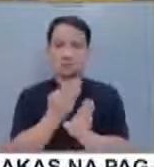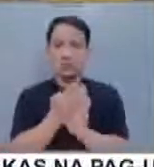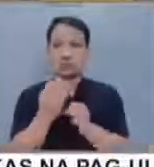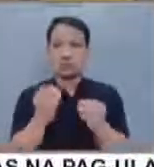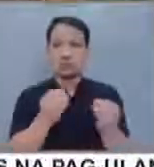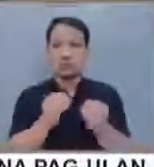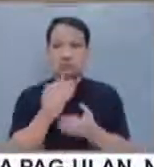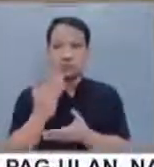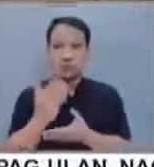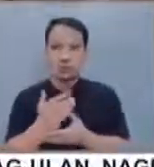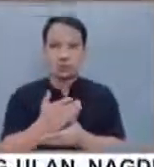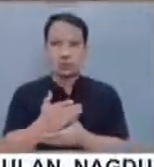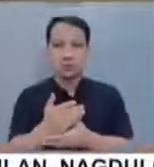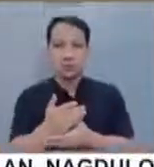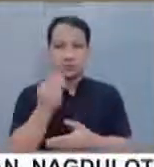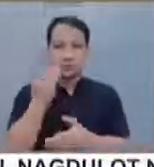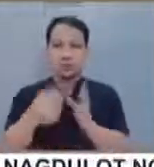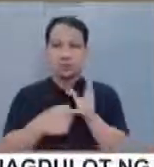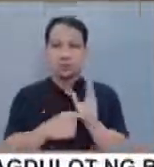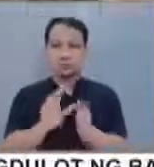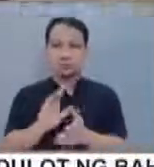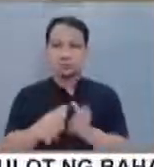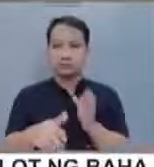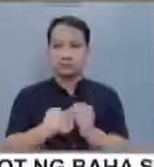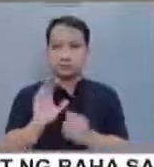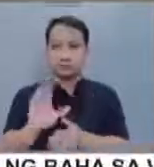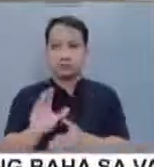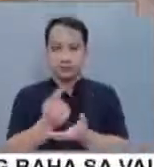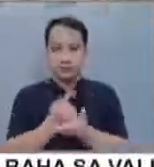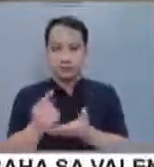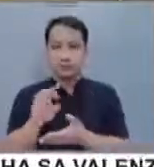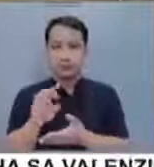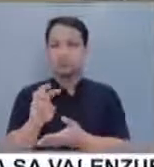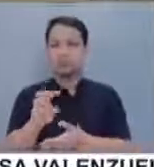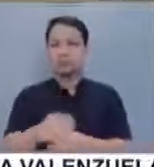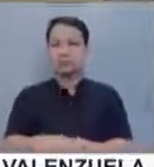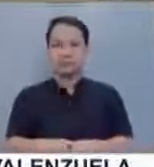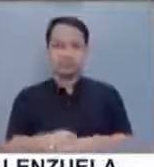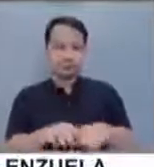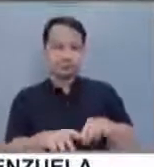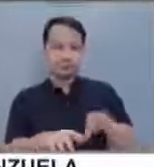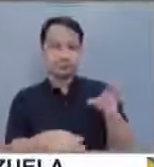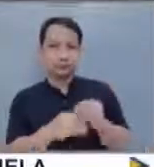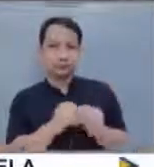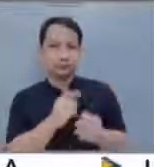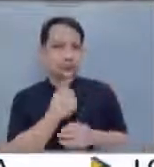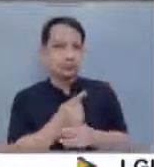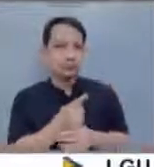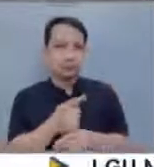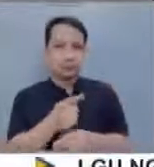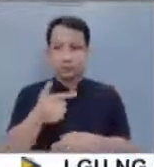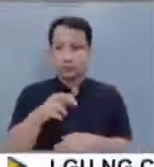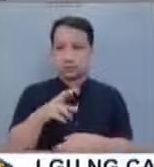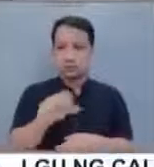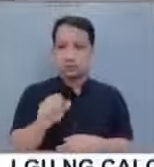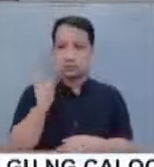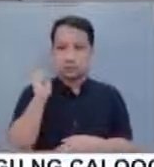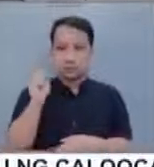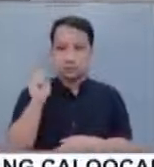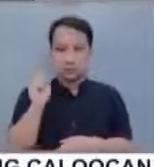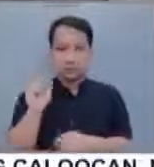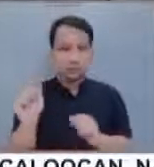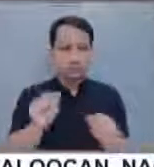maproseso ang bayad sa katatapos lamang na week 16. Una nang tiniyak ni Chairperson Garafil ang agad na pag-aksyon sa